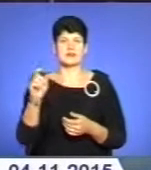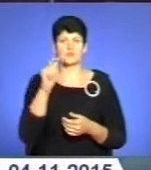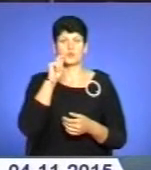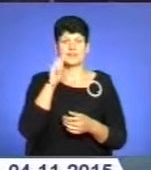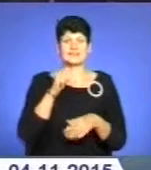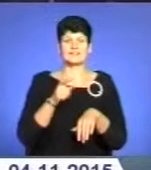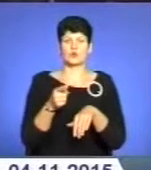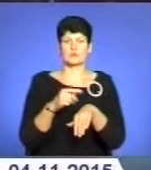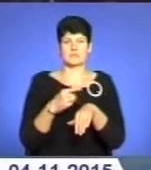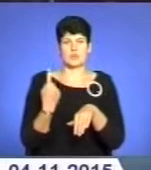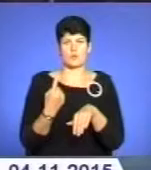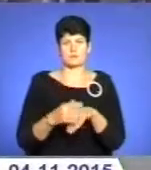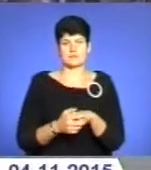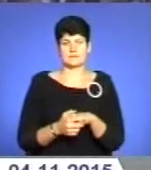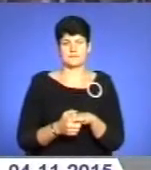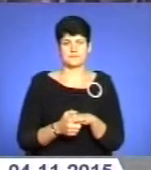Тернопільській області.